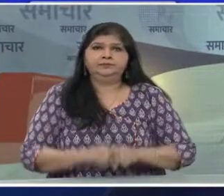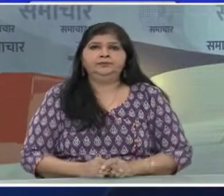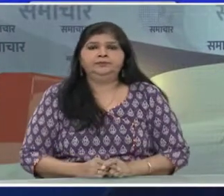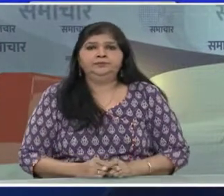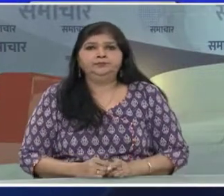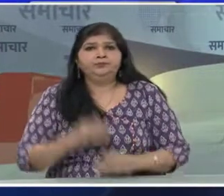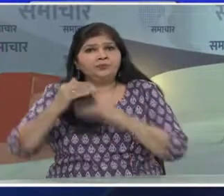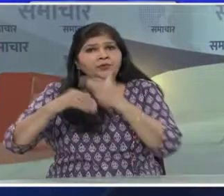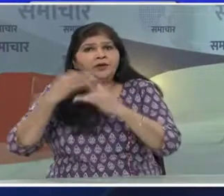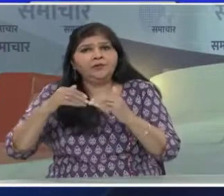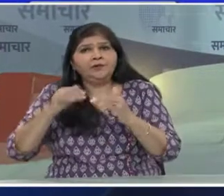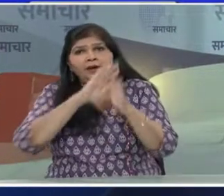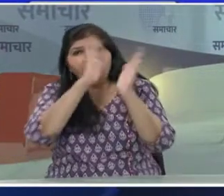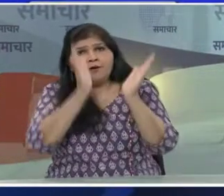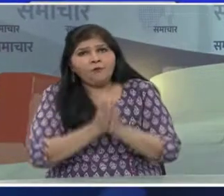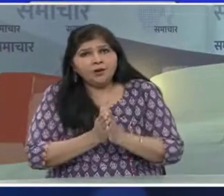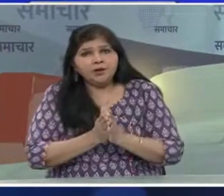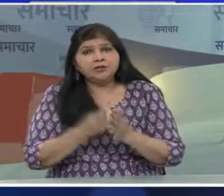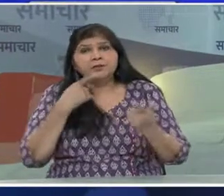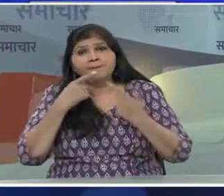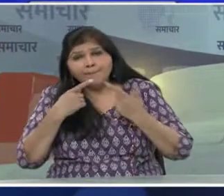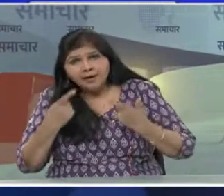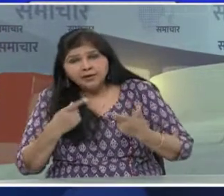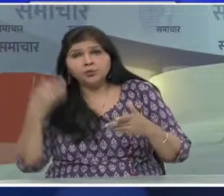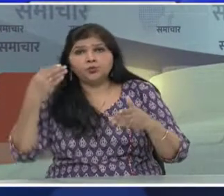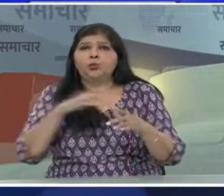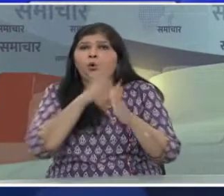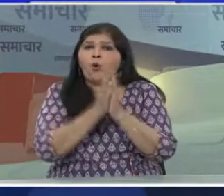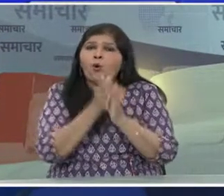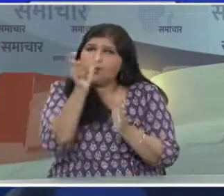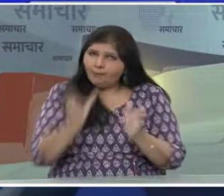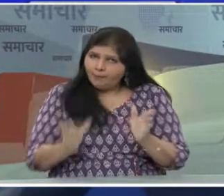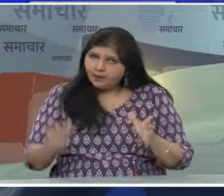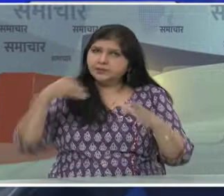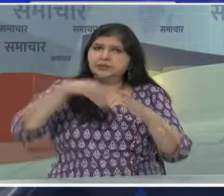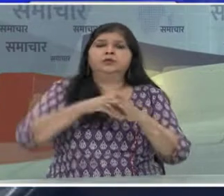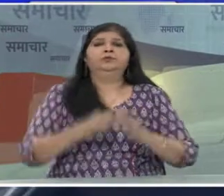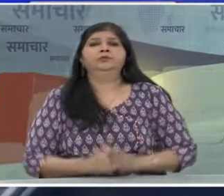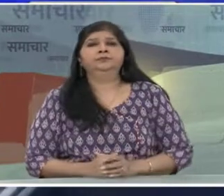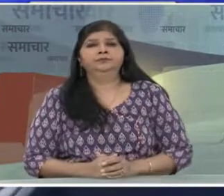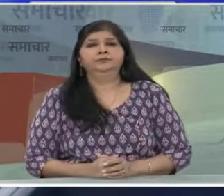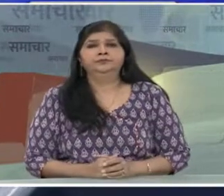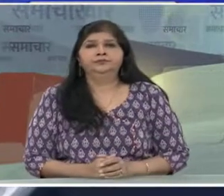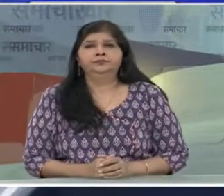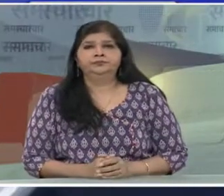डेवलपमेंट इन विलेज ओवरऑल जो हम कह रहे हैं जिसकी बात उसको भी लेके जा रहे हैं।